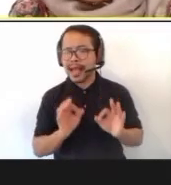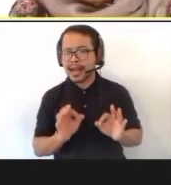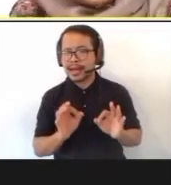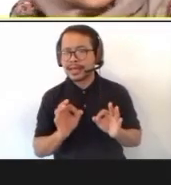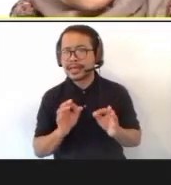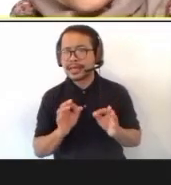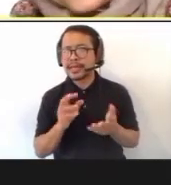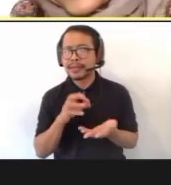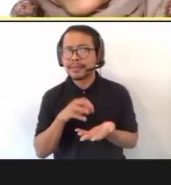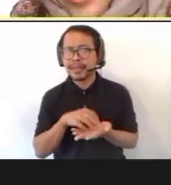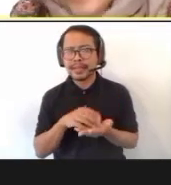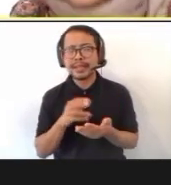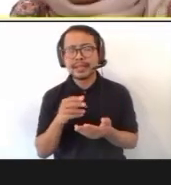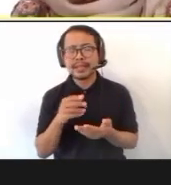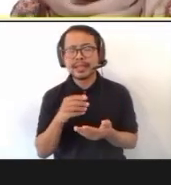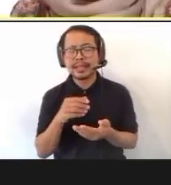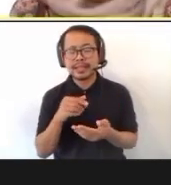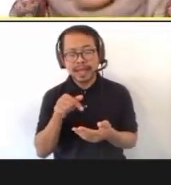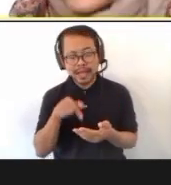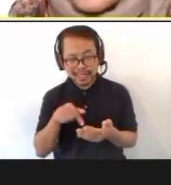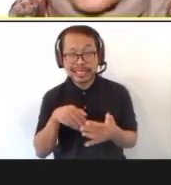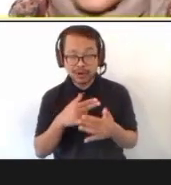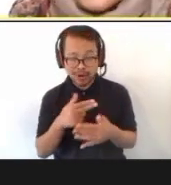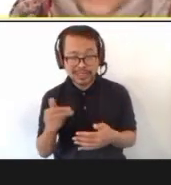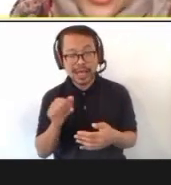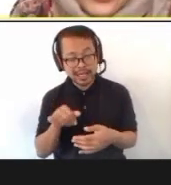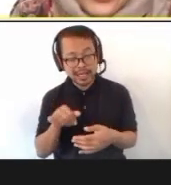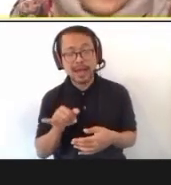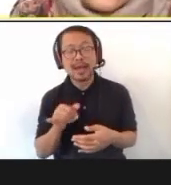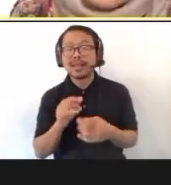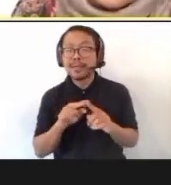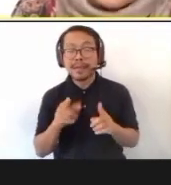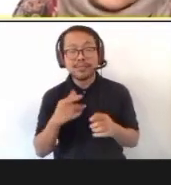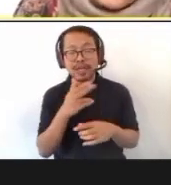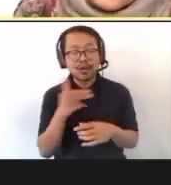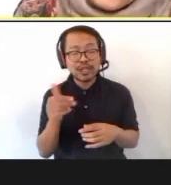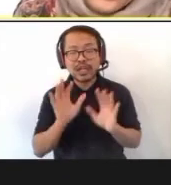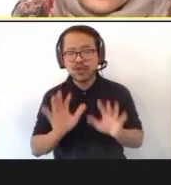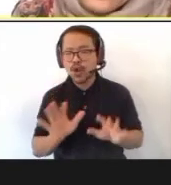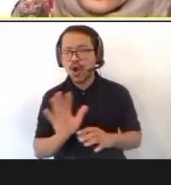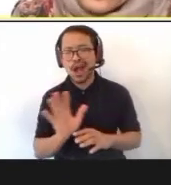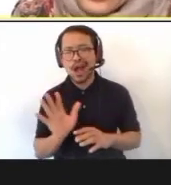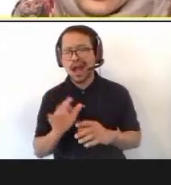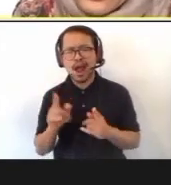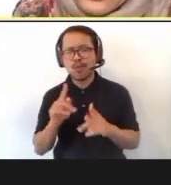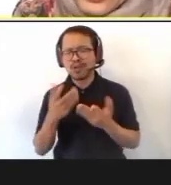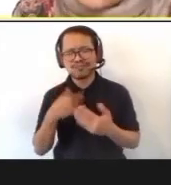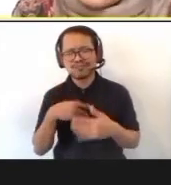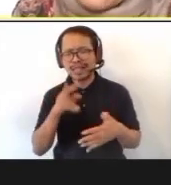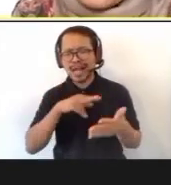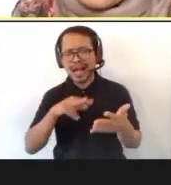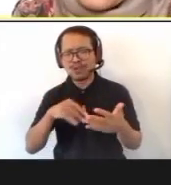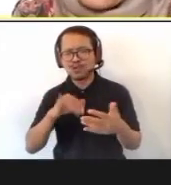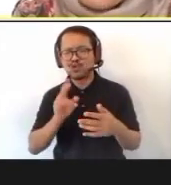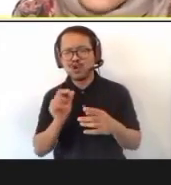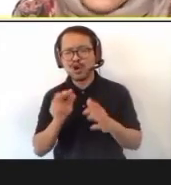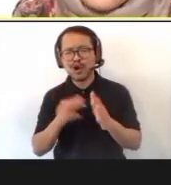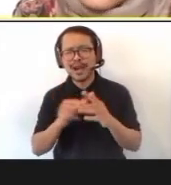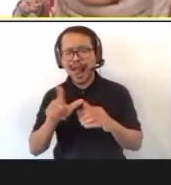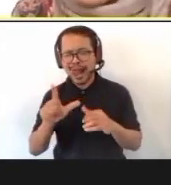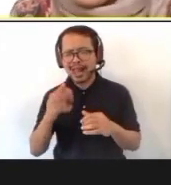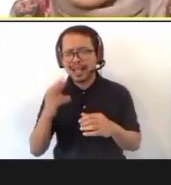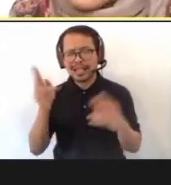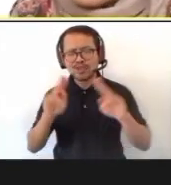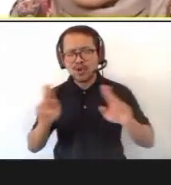di Indonesia gitu. Sebenarnya tidak hanya di Indonesia ya, kalau kita membaca jurnal-jurnal internasional itu kita masih menjumpai